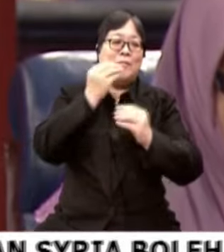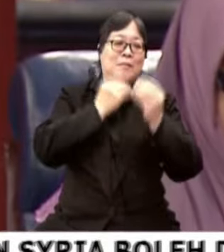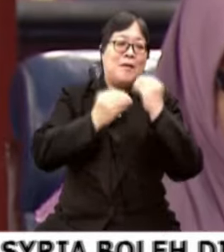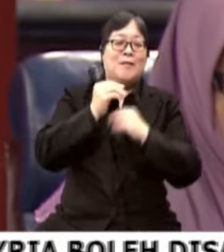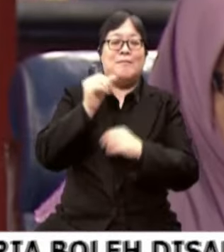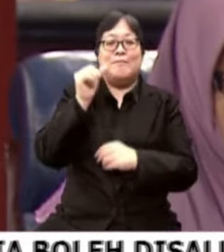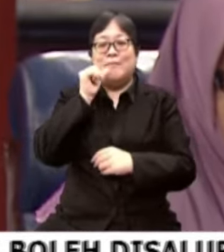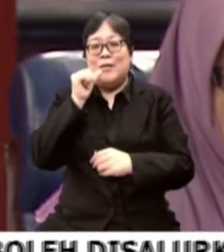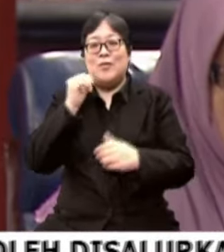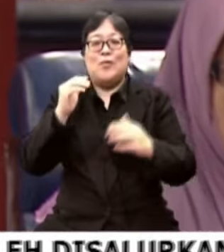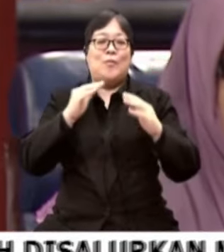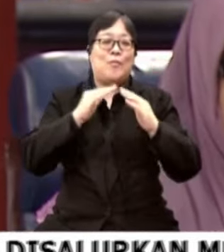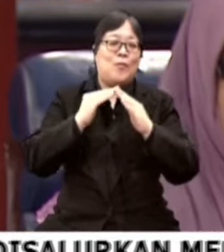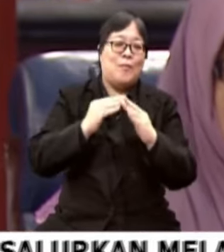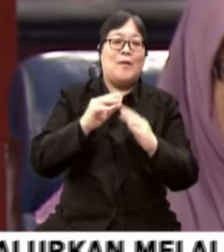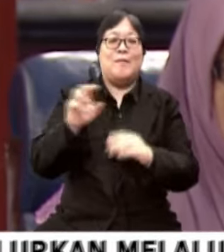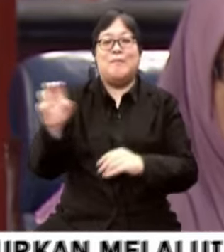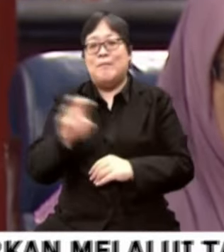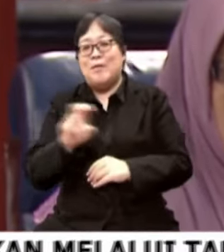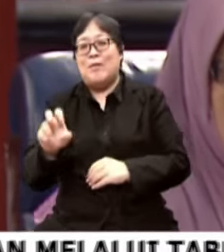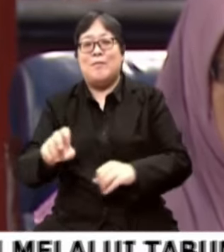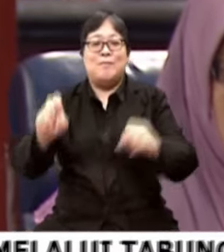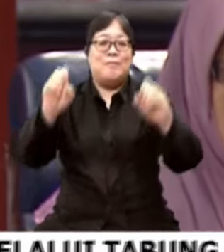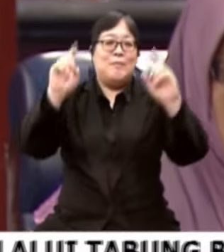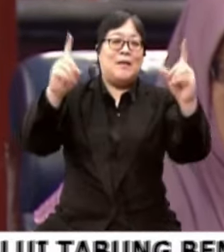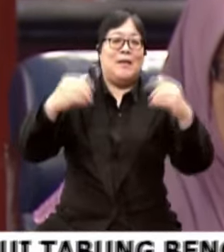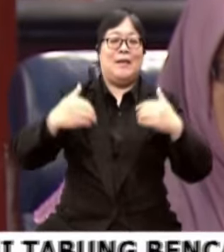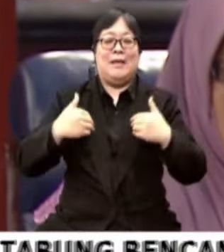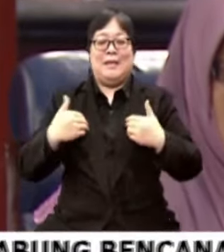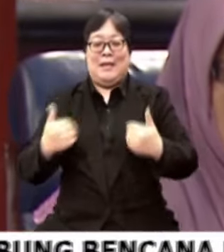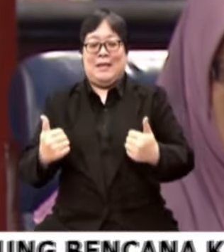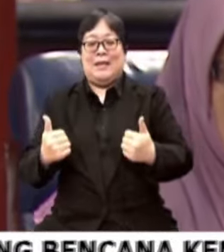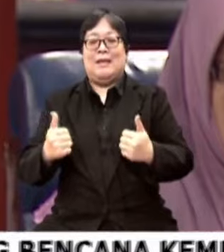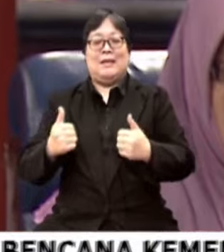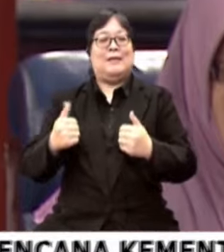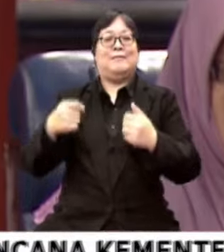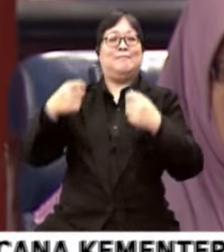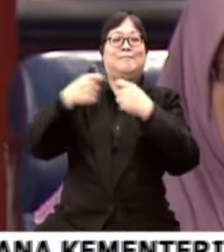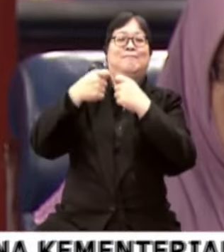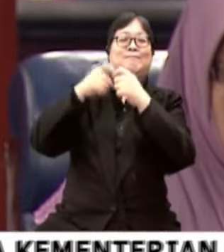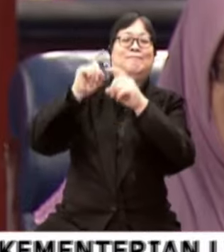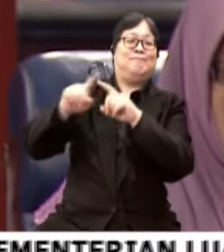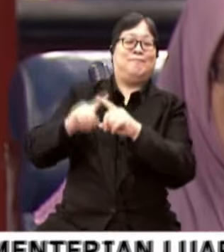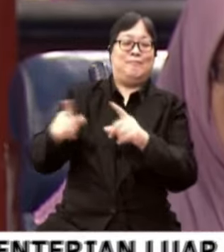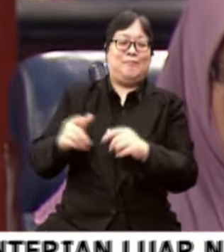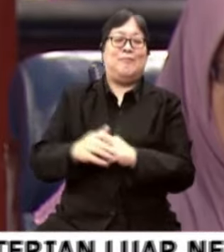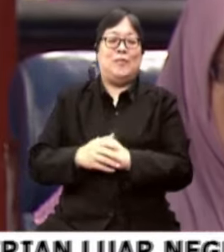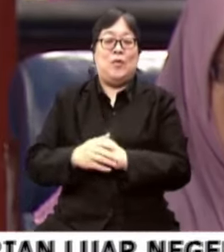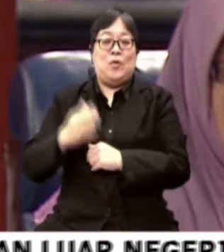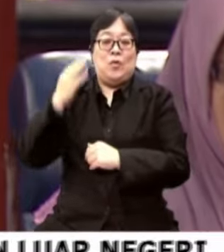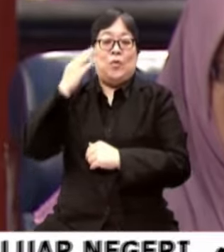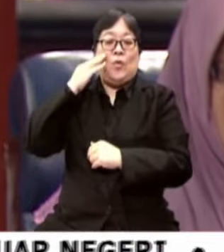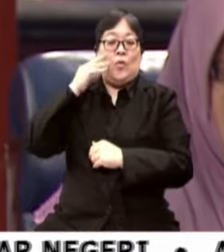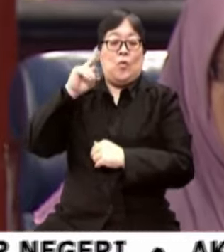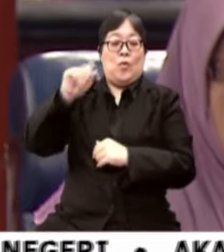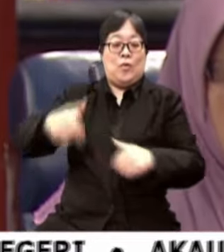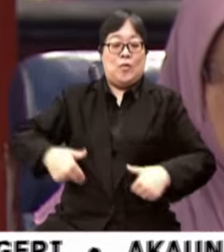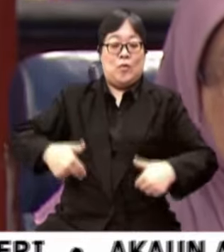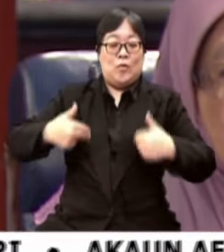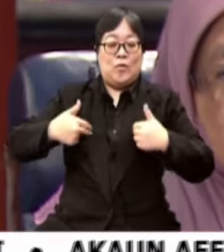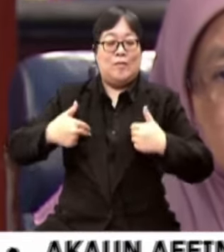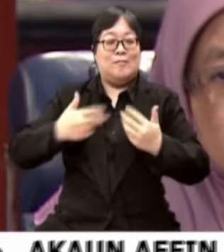minuman Perumahan pengangkutan pendidikan kesehatan dan juga utility menyadari bahwa isu kosan hidup ini